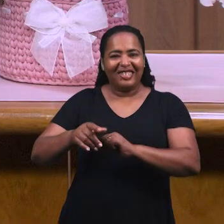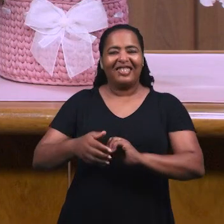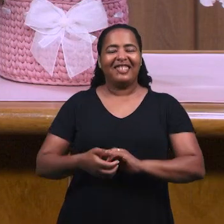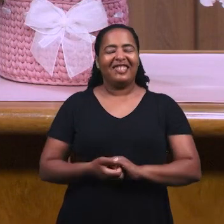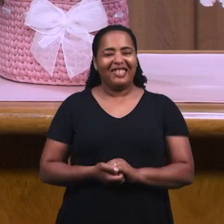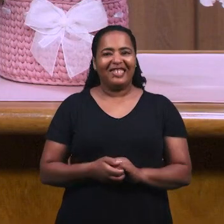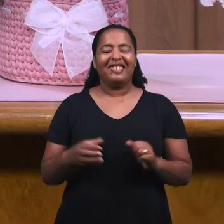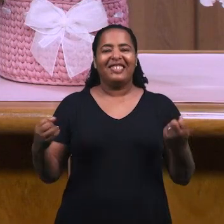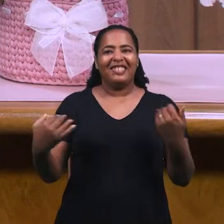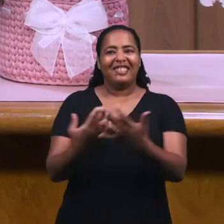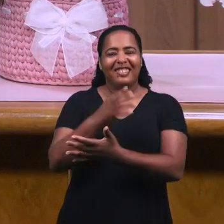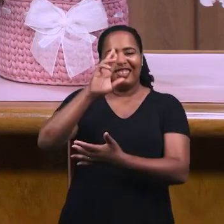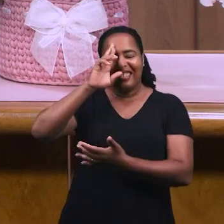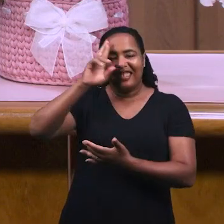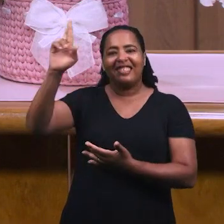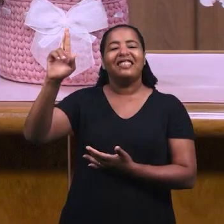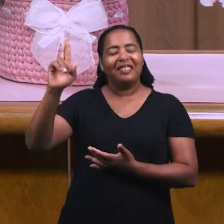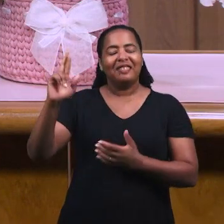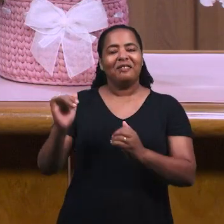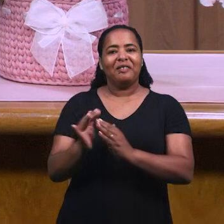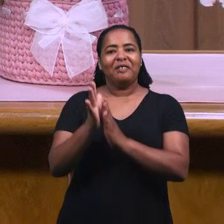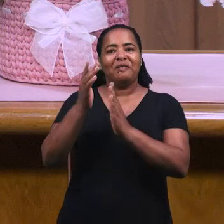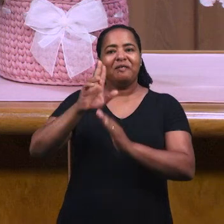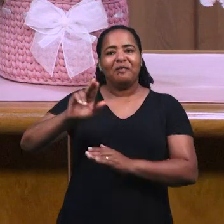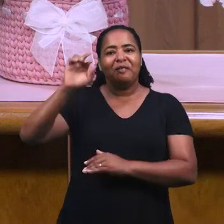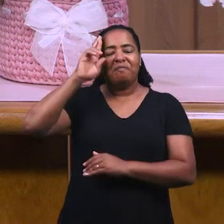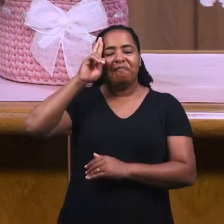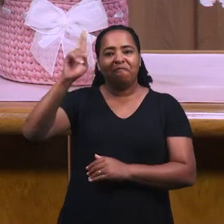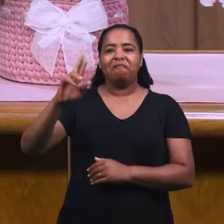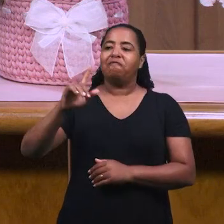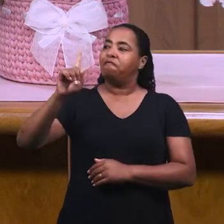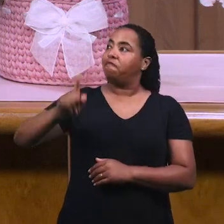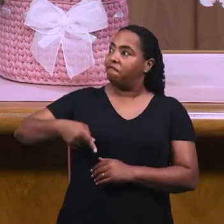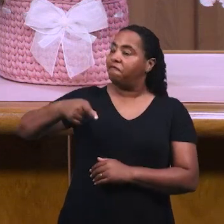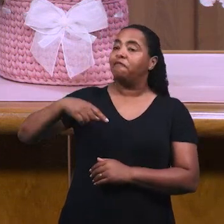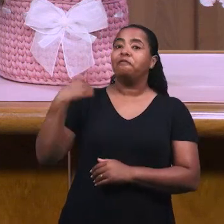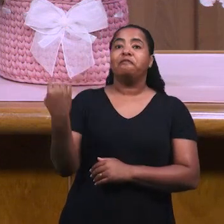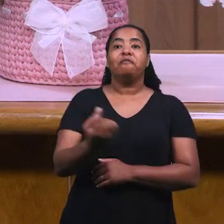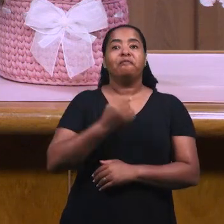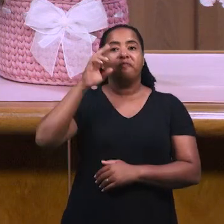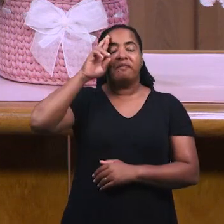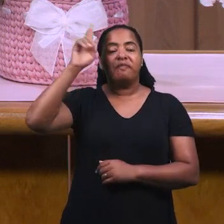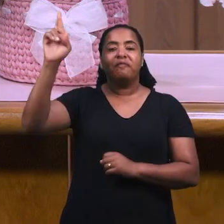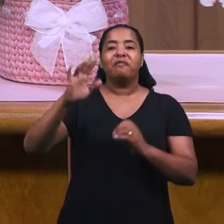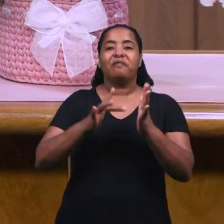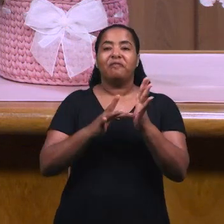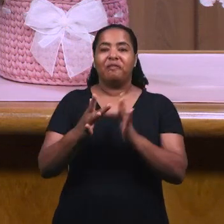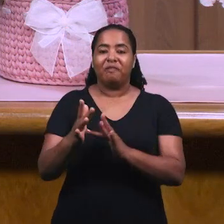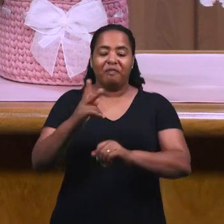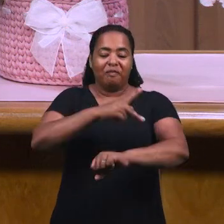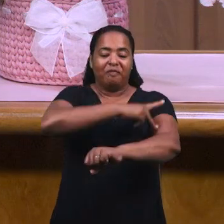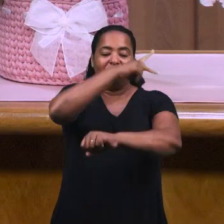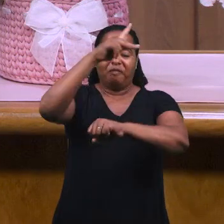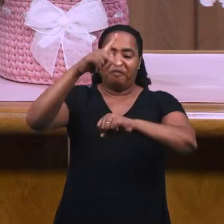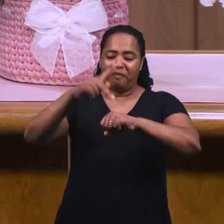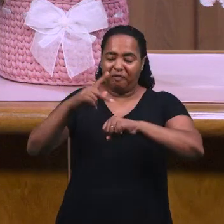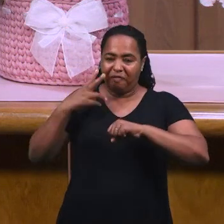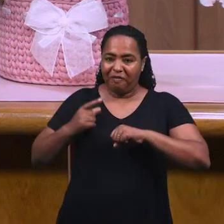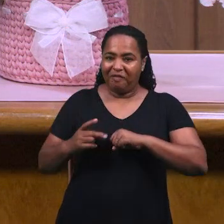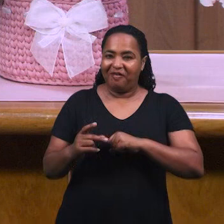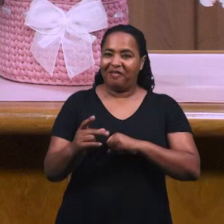eternal. Gloire à Dieu, loué soit le nom du Seigneur. Celui-là, c'est notre Seigneur Jésus, la